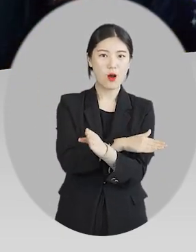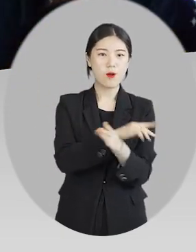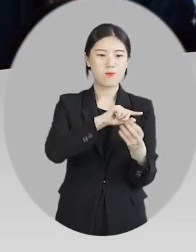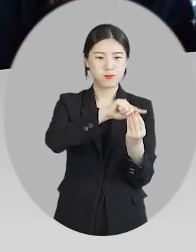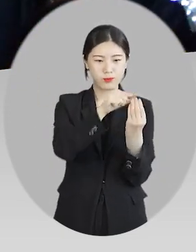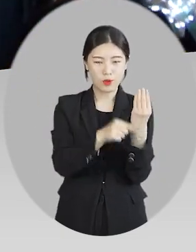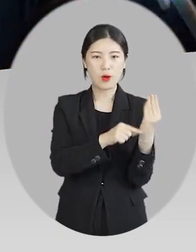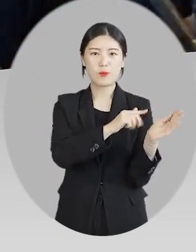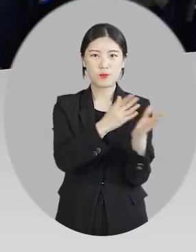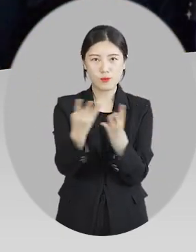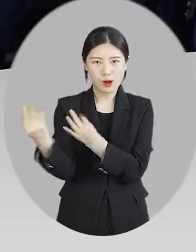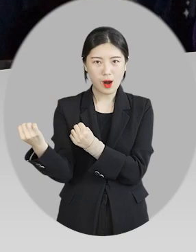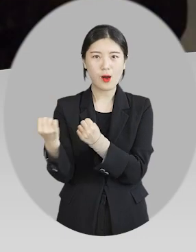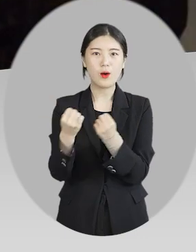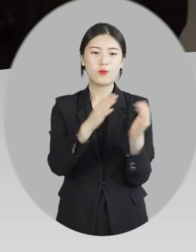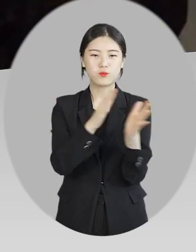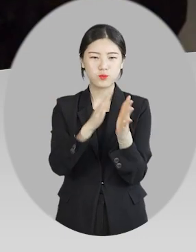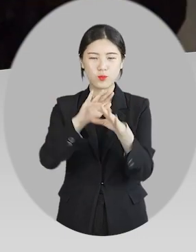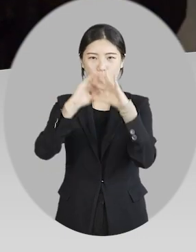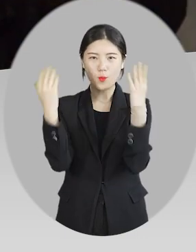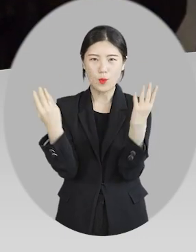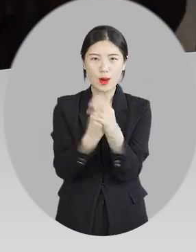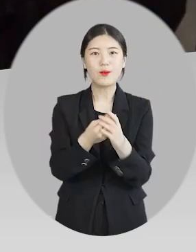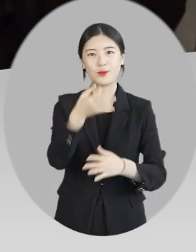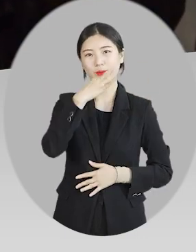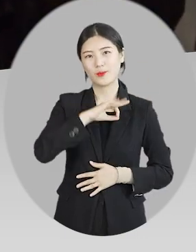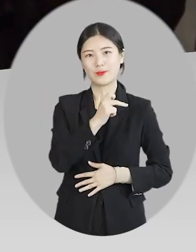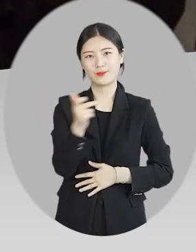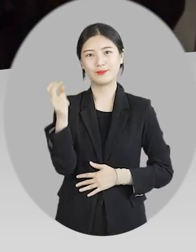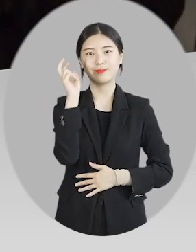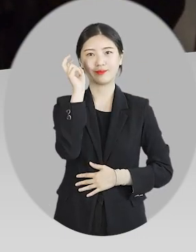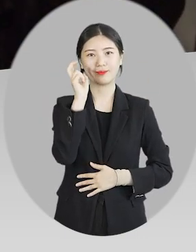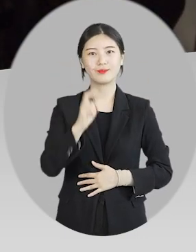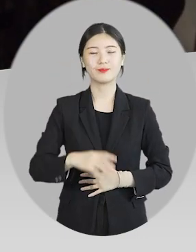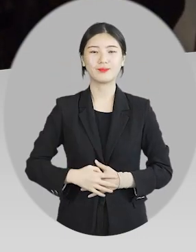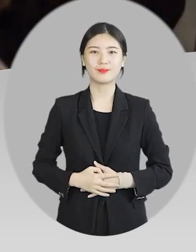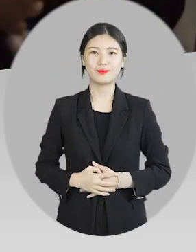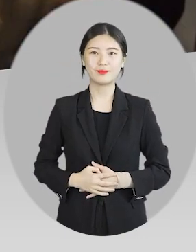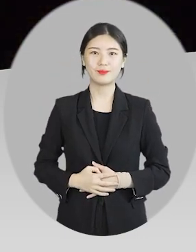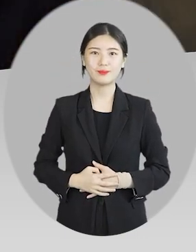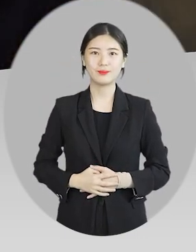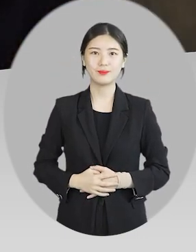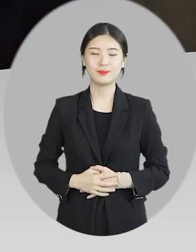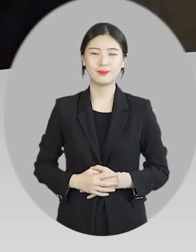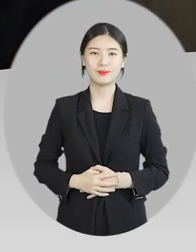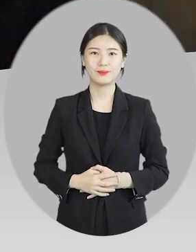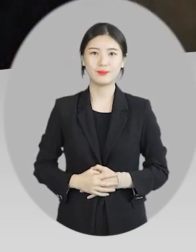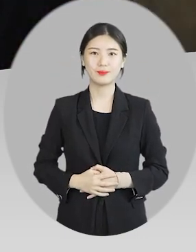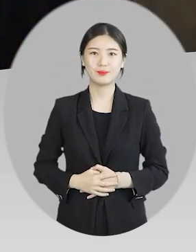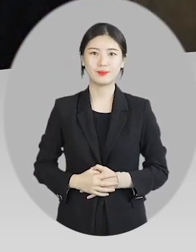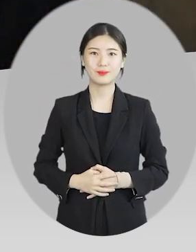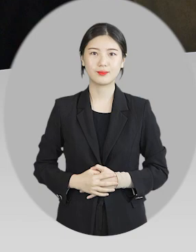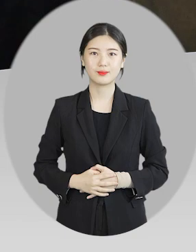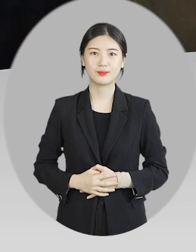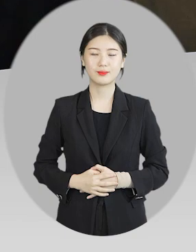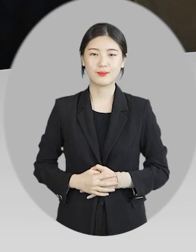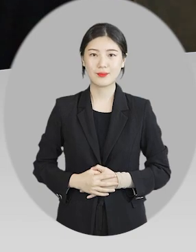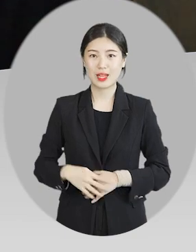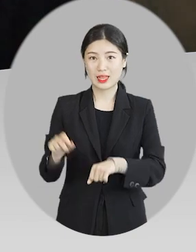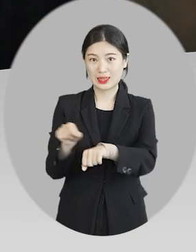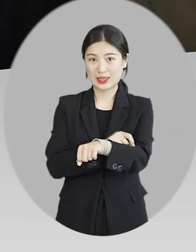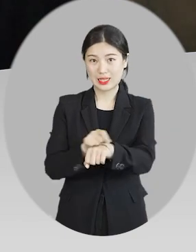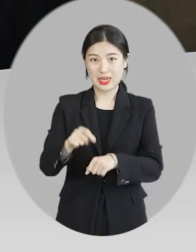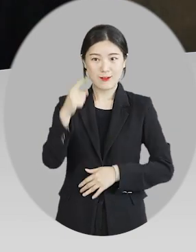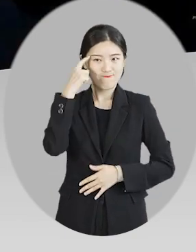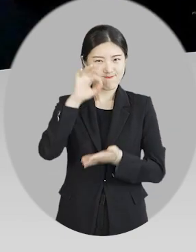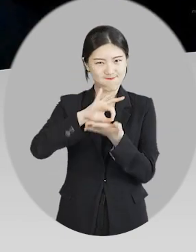있고 다채로운 프로그램들이 계속해서 이어진 것이 흥행의 제1조건이 아니었나 싶습니다.